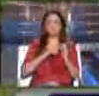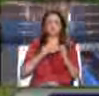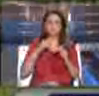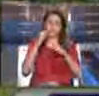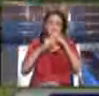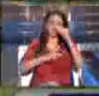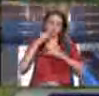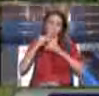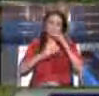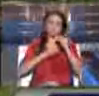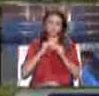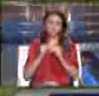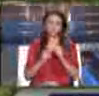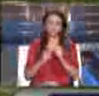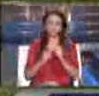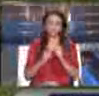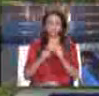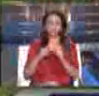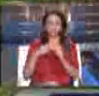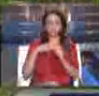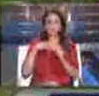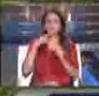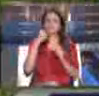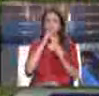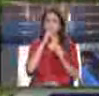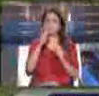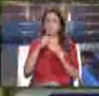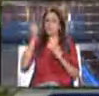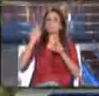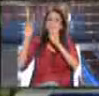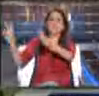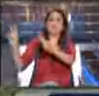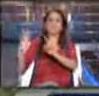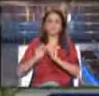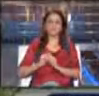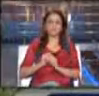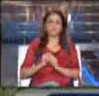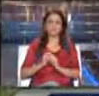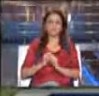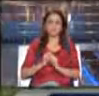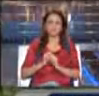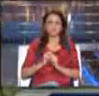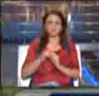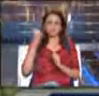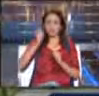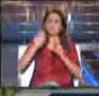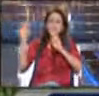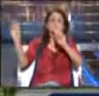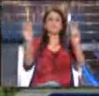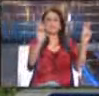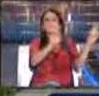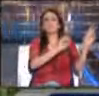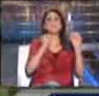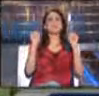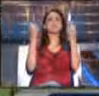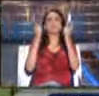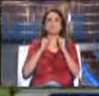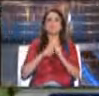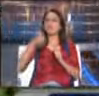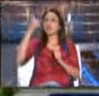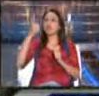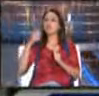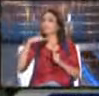انا بطالب ان القطارات ما تشتغلش تاني غير لما الاثنين دول يجيوا حقهم. بالظبط. مفيش قطر يطلع ومفيش قطر يتحرك، وعلى